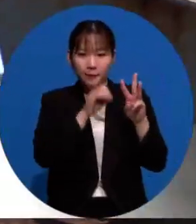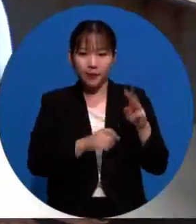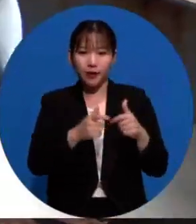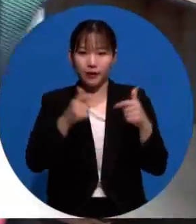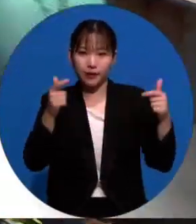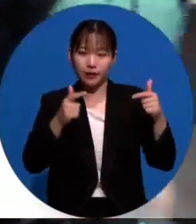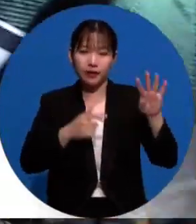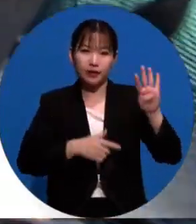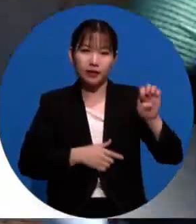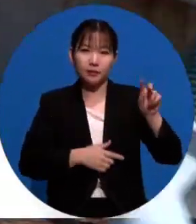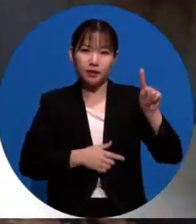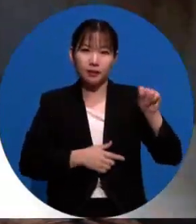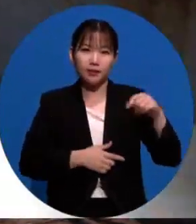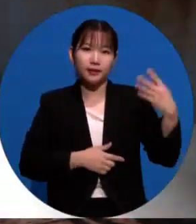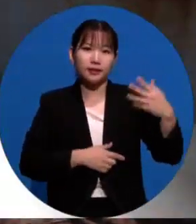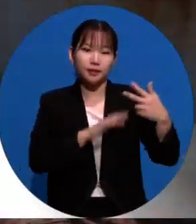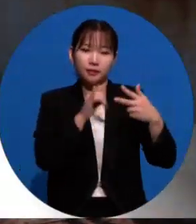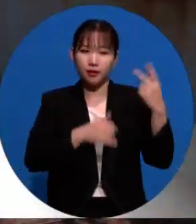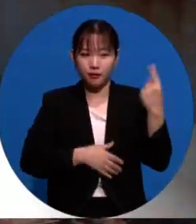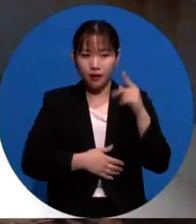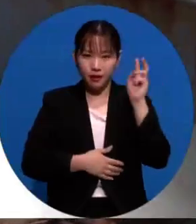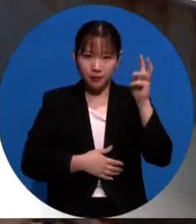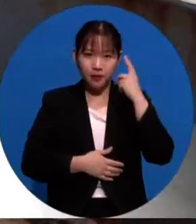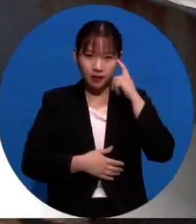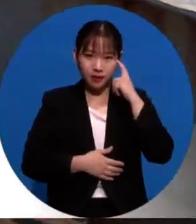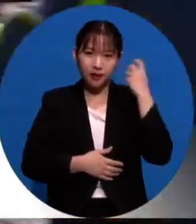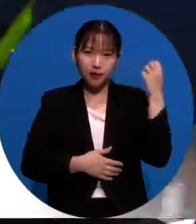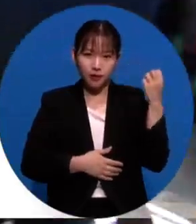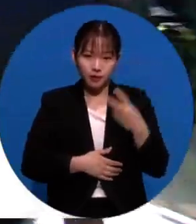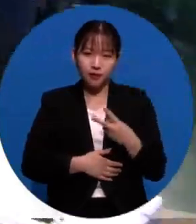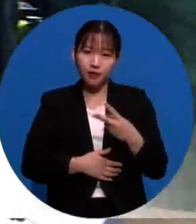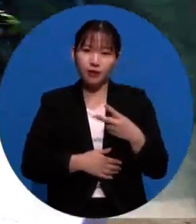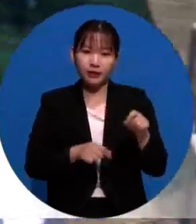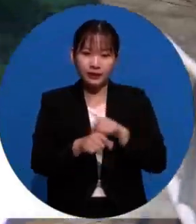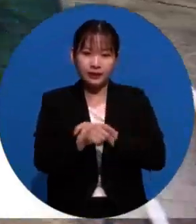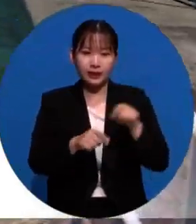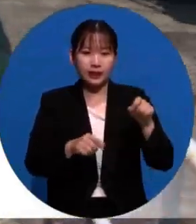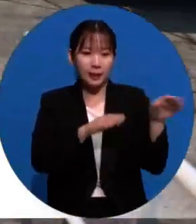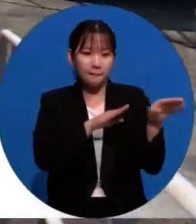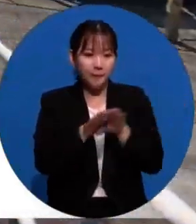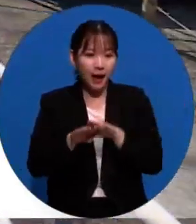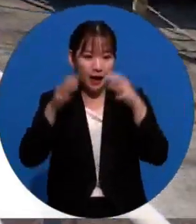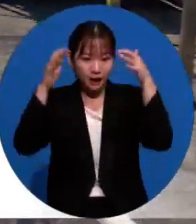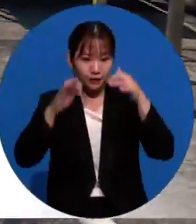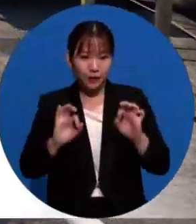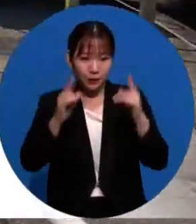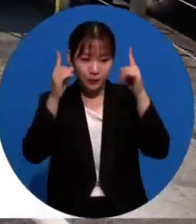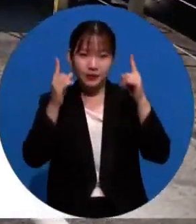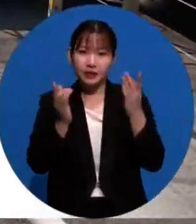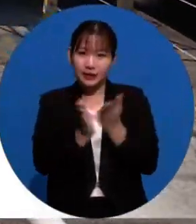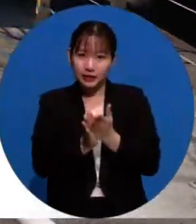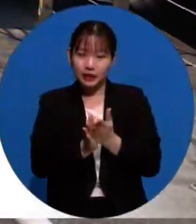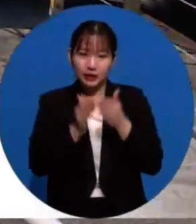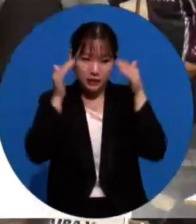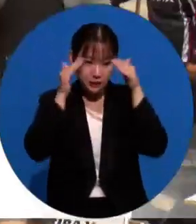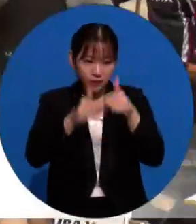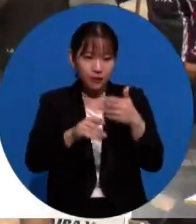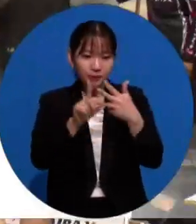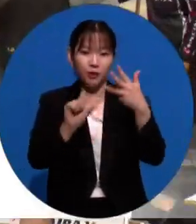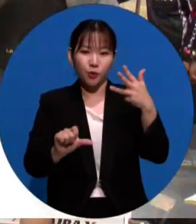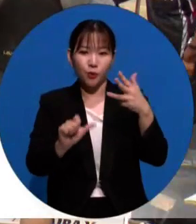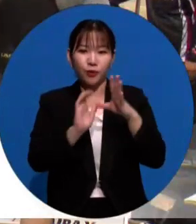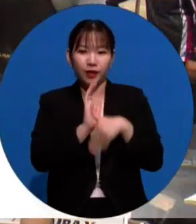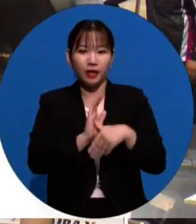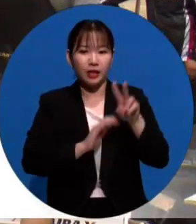증가한 41만 7천 명에 달할 것으로 전망했으며, 특히 방학과 휴가 시즌에 집중된 8월 5일에는